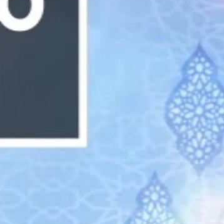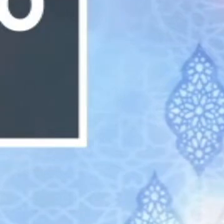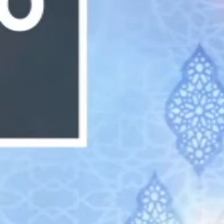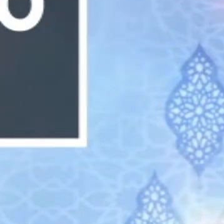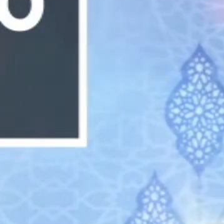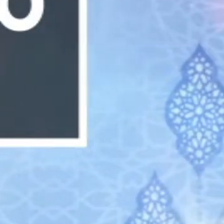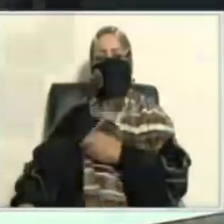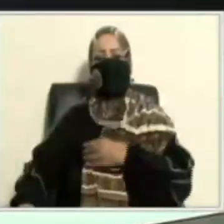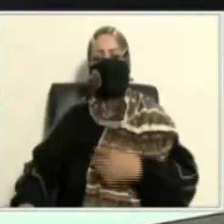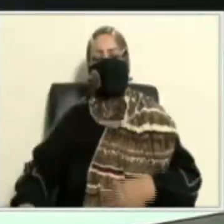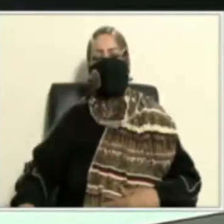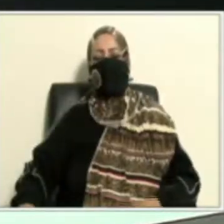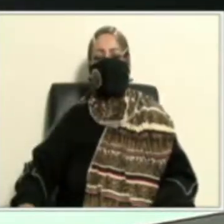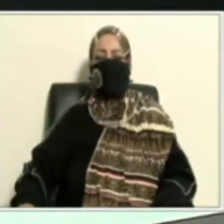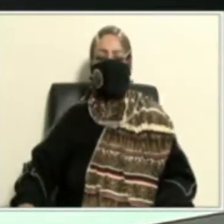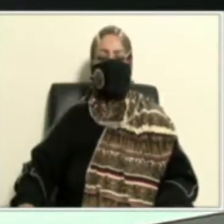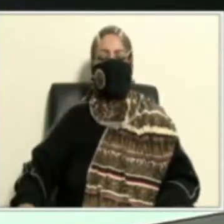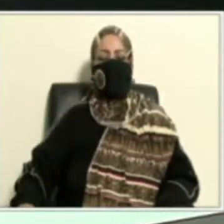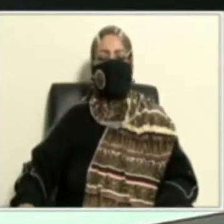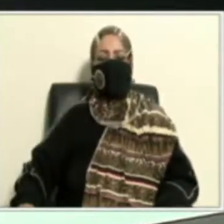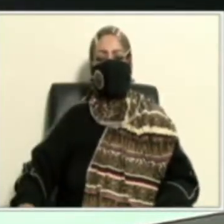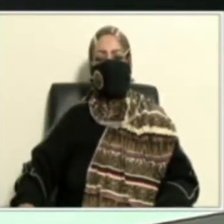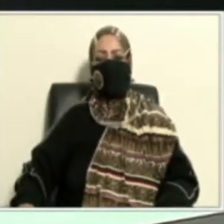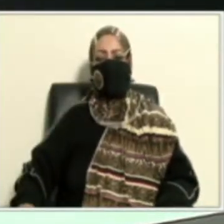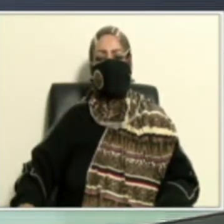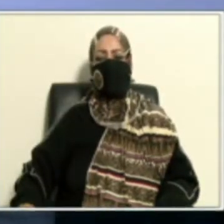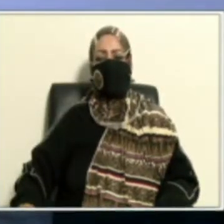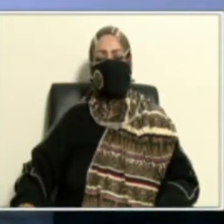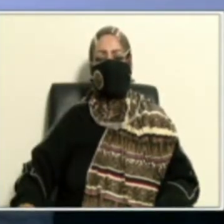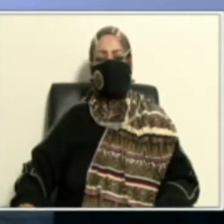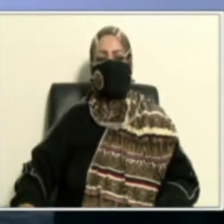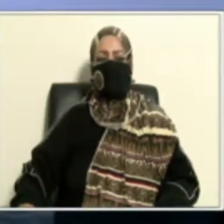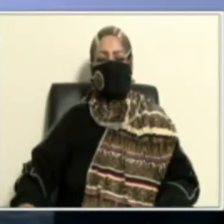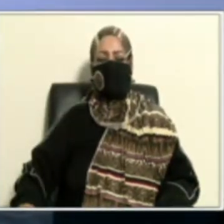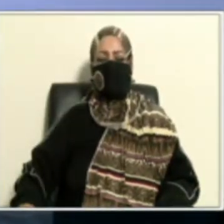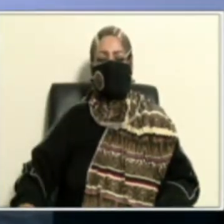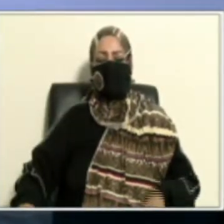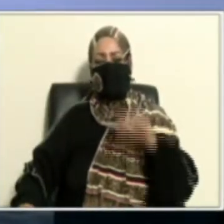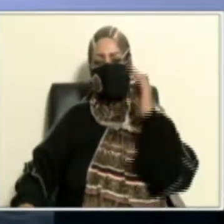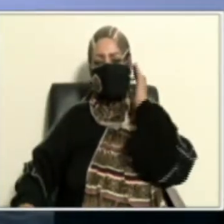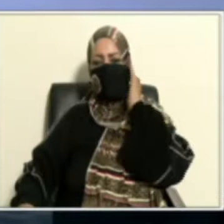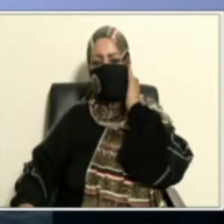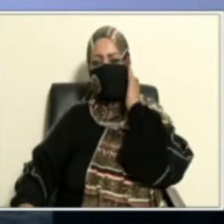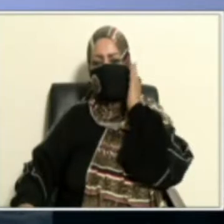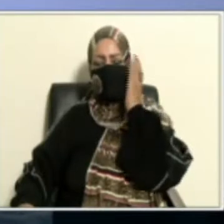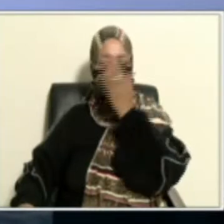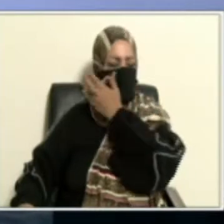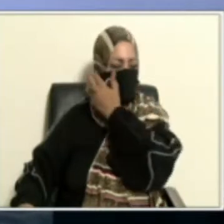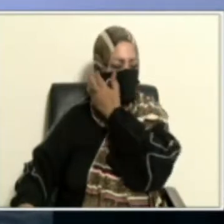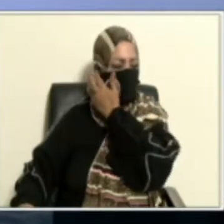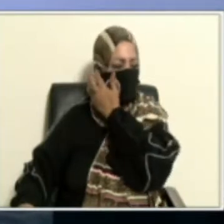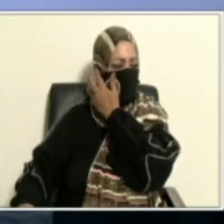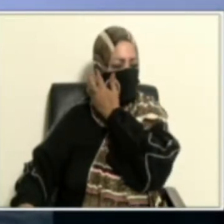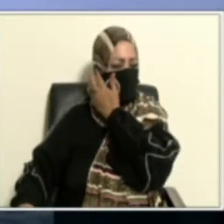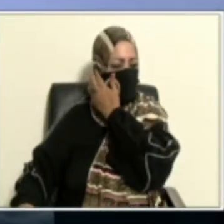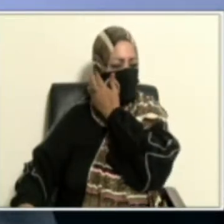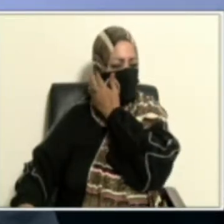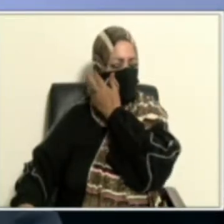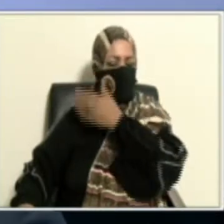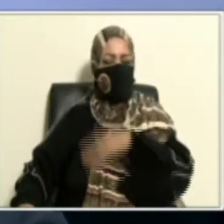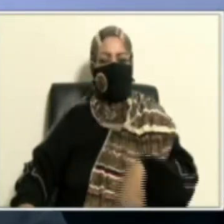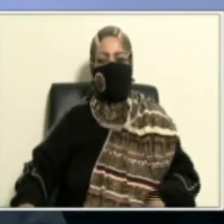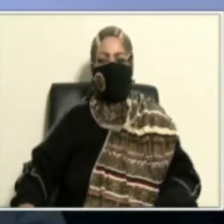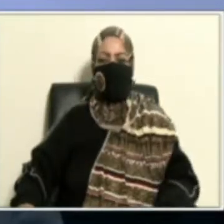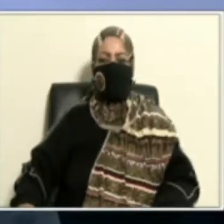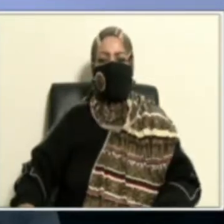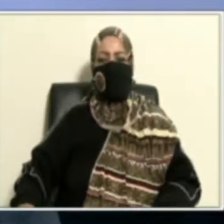الظلماء نورا لحاجتنا حضورا. بسم الله الرحمن الرحيم. الأخ عبد